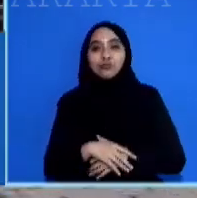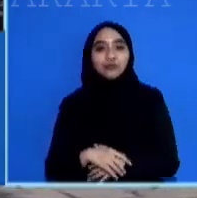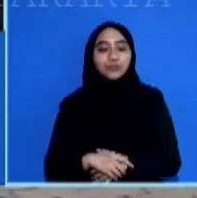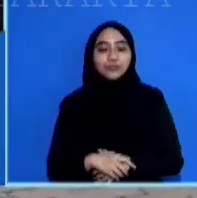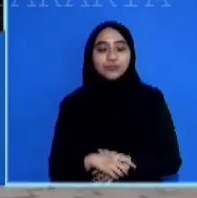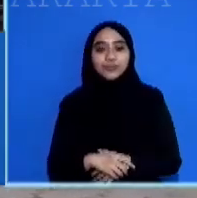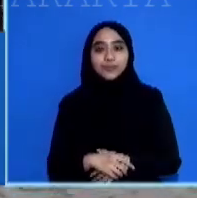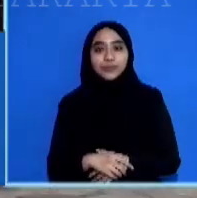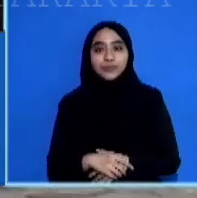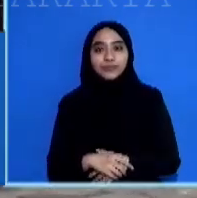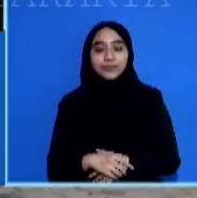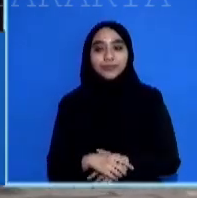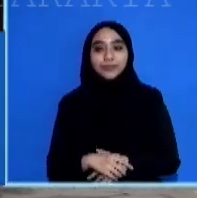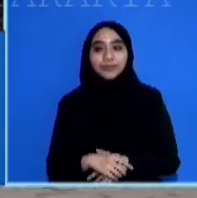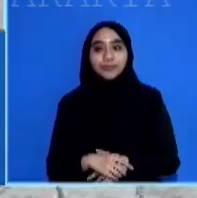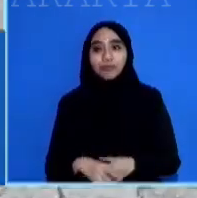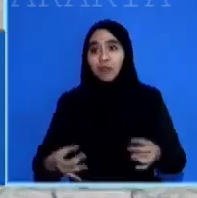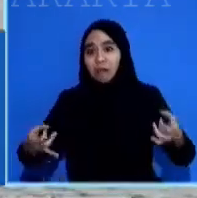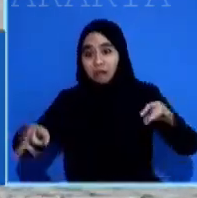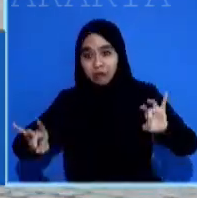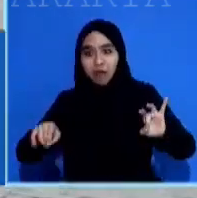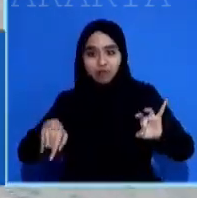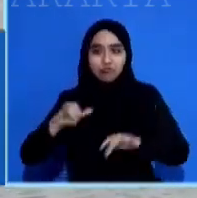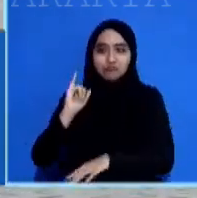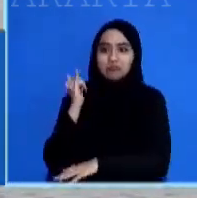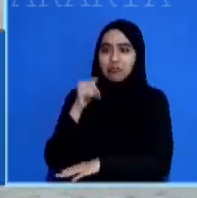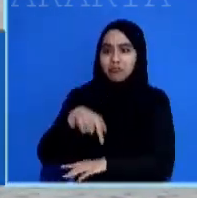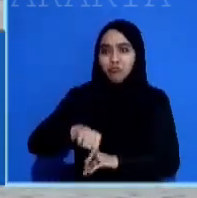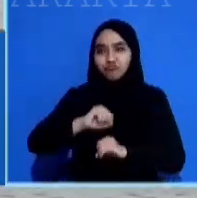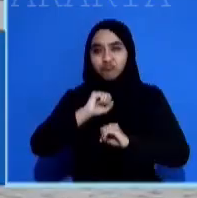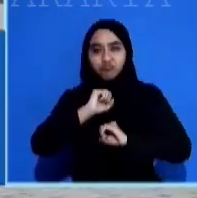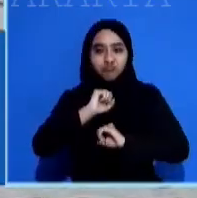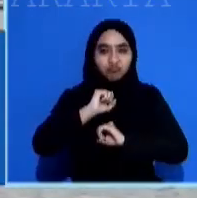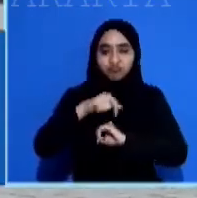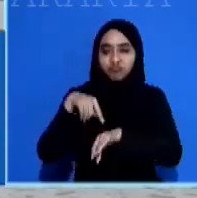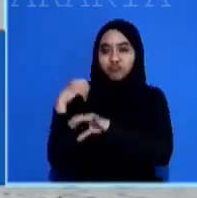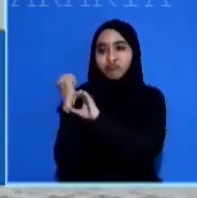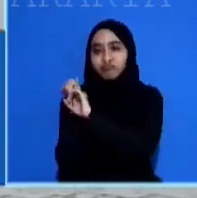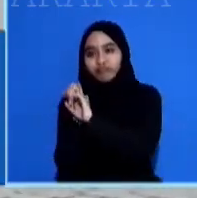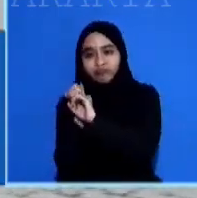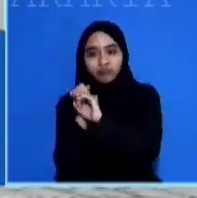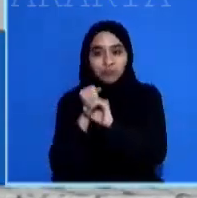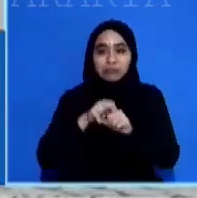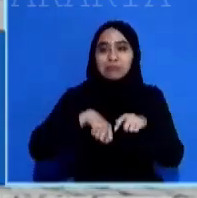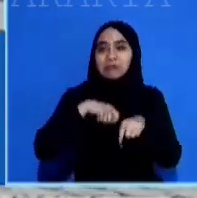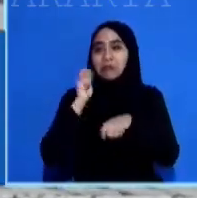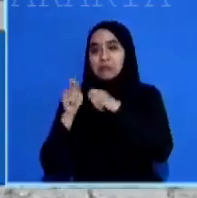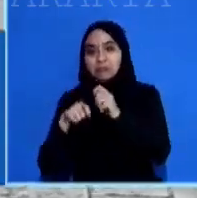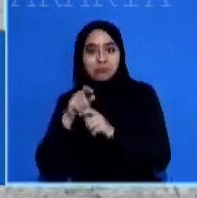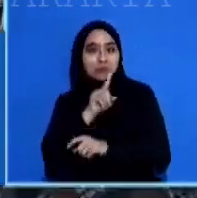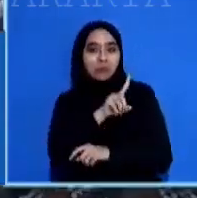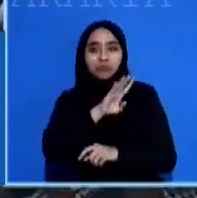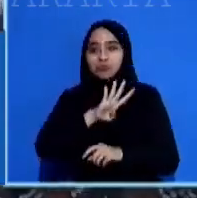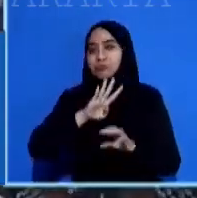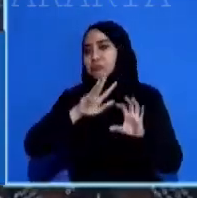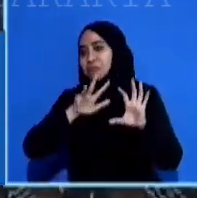yyakarta katay jokargelar garal rangaian perat Idul Fitri 1445 Hijriah ada